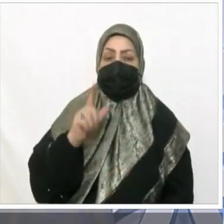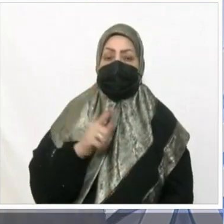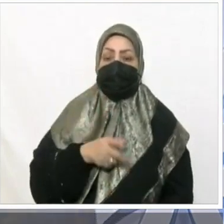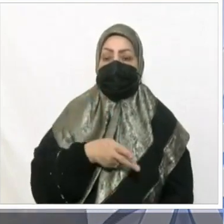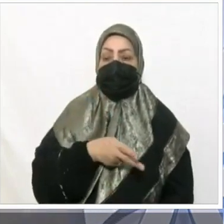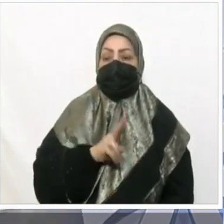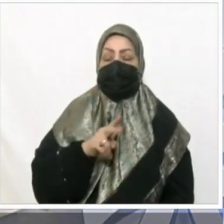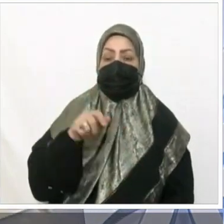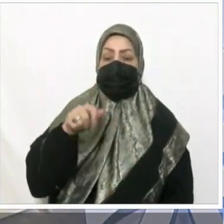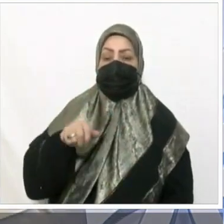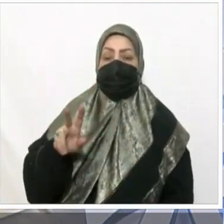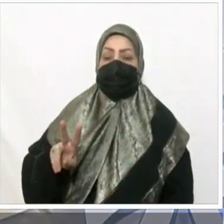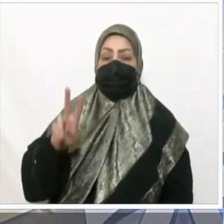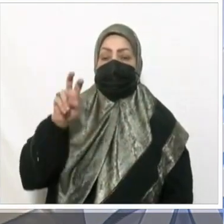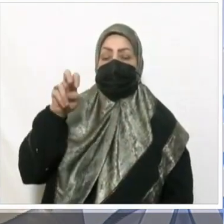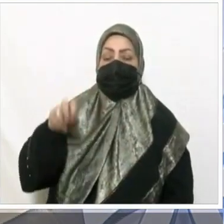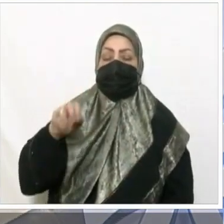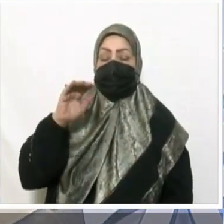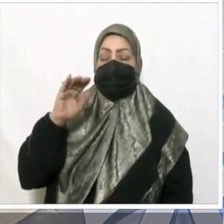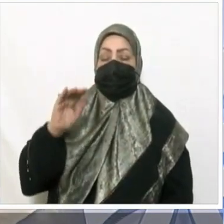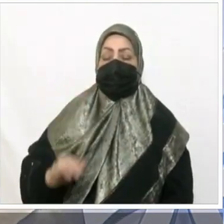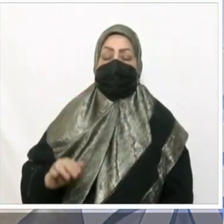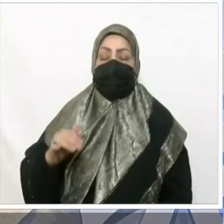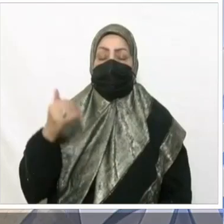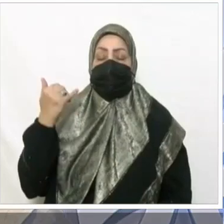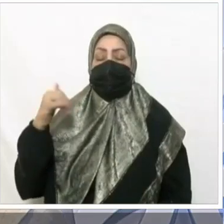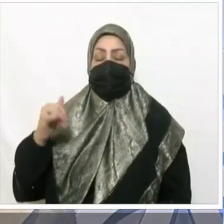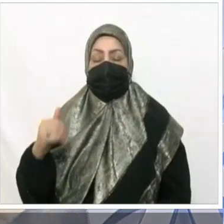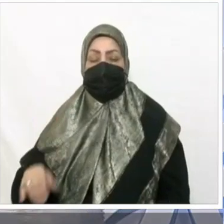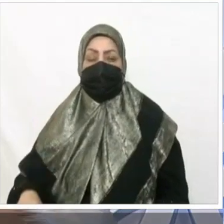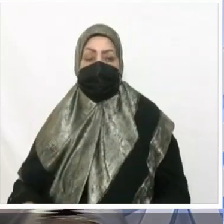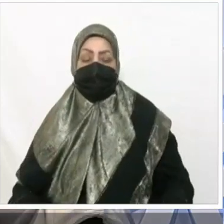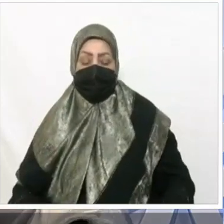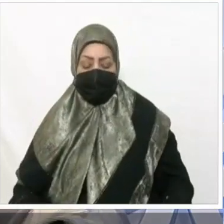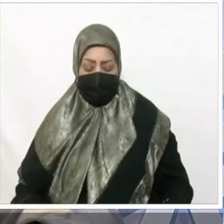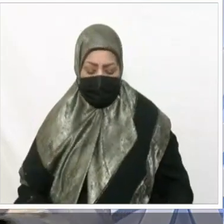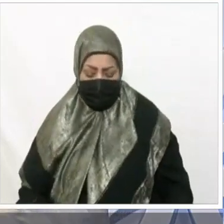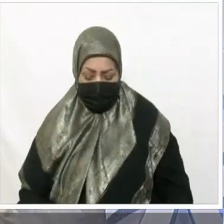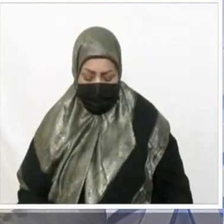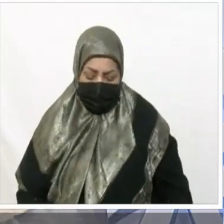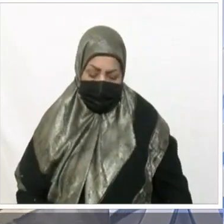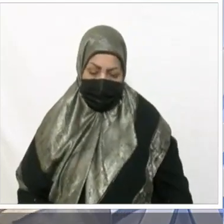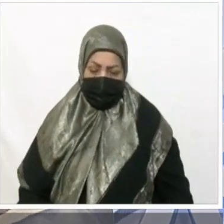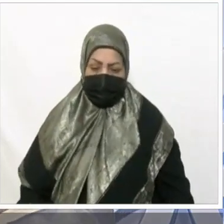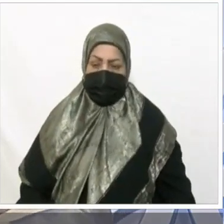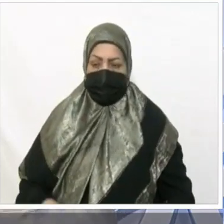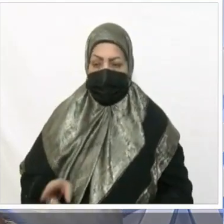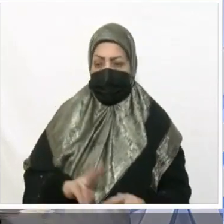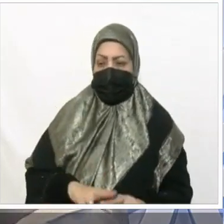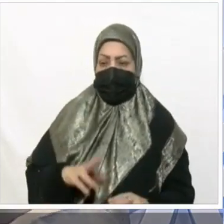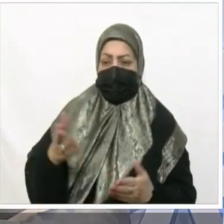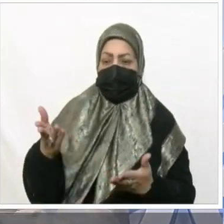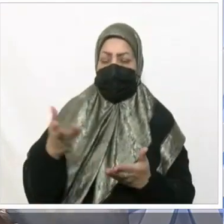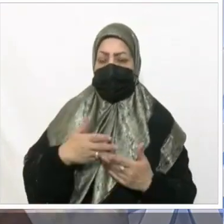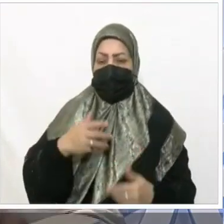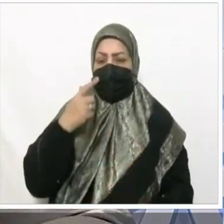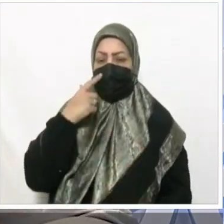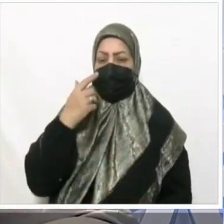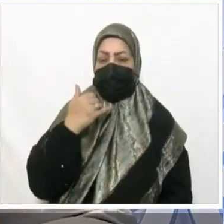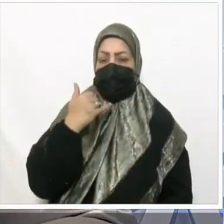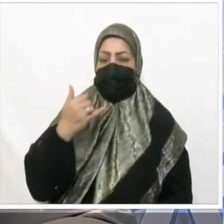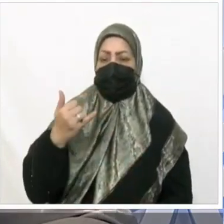من العمل لغرض توصيل أطفالي للمدرسة ومن ثم الرجوع والخروج لغرض توصيلهم